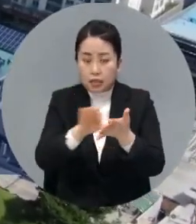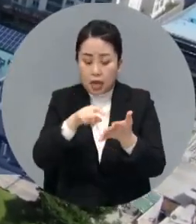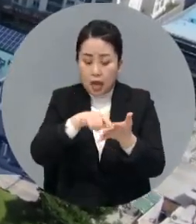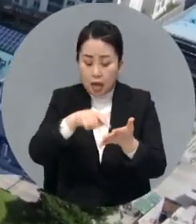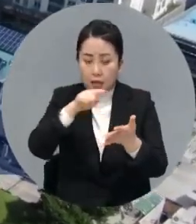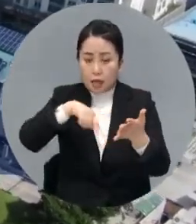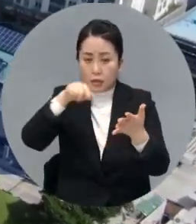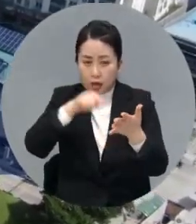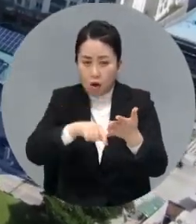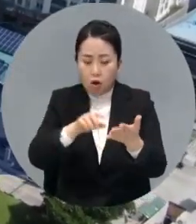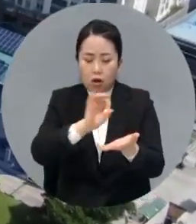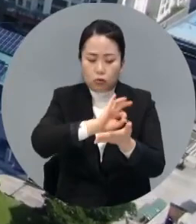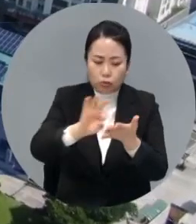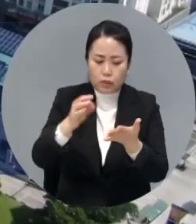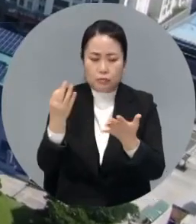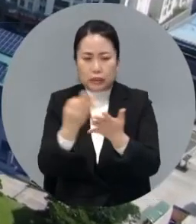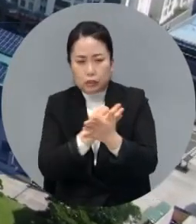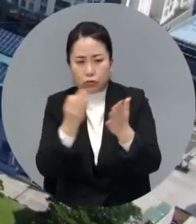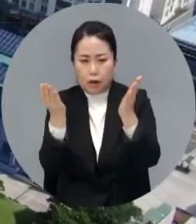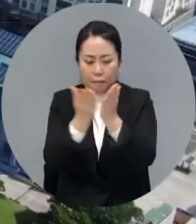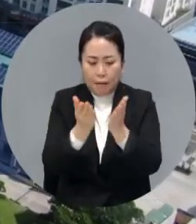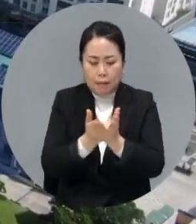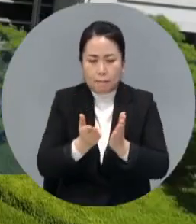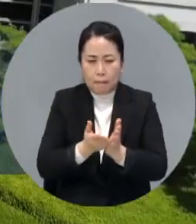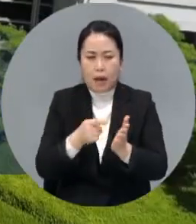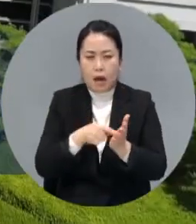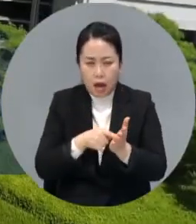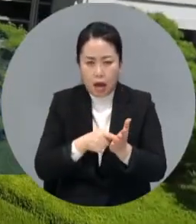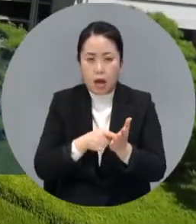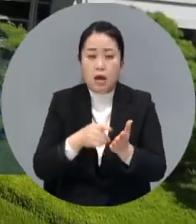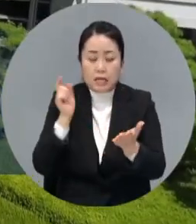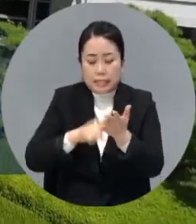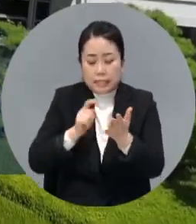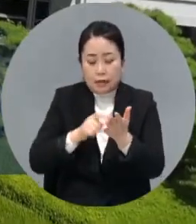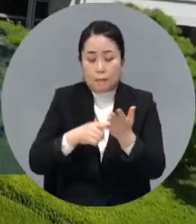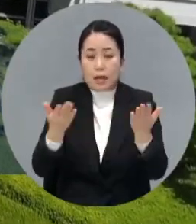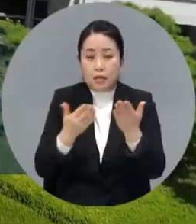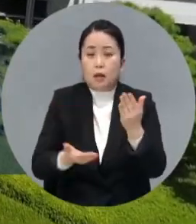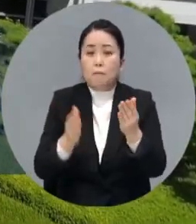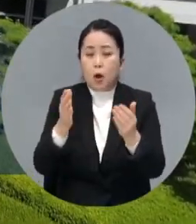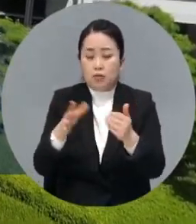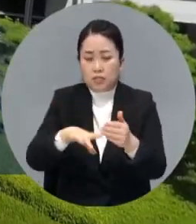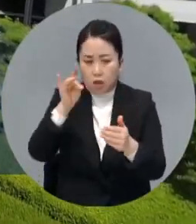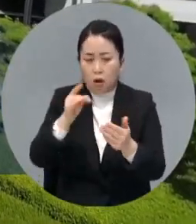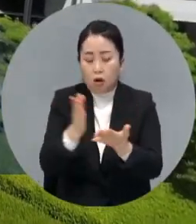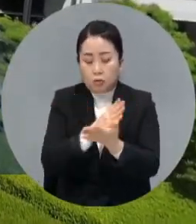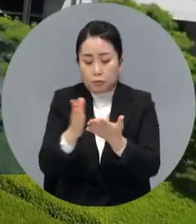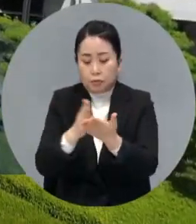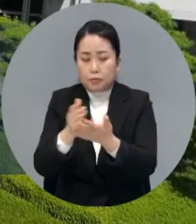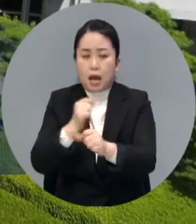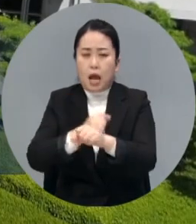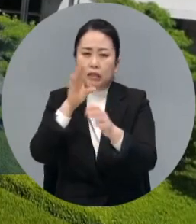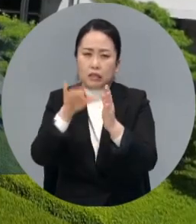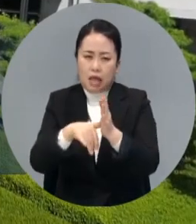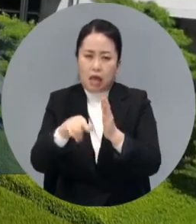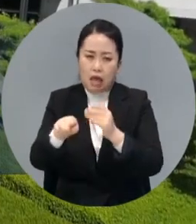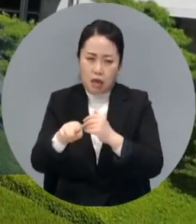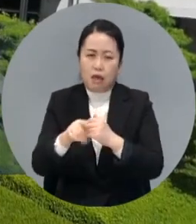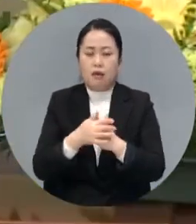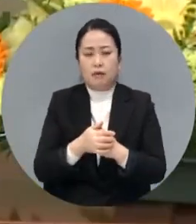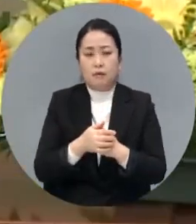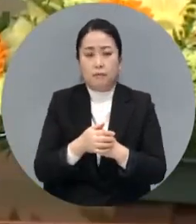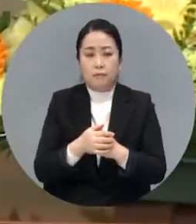맞추고 시급성에 따라서 그 예산을 배분하는 과정에서 2차적으로 공익진료결정금 부분을 보전해 주는 것으로